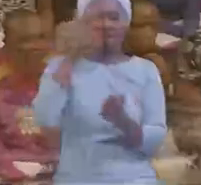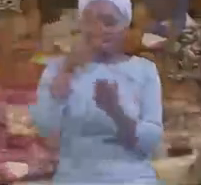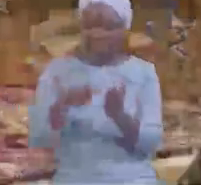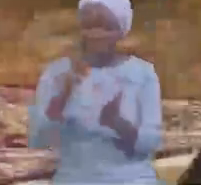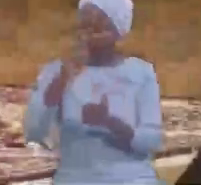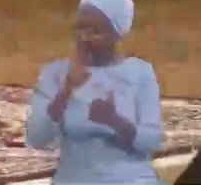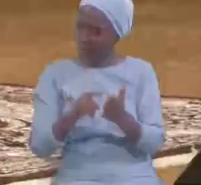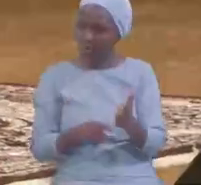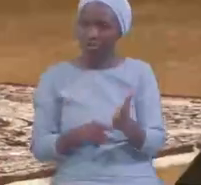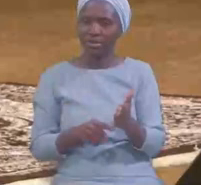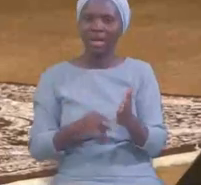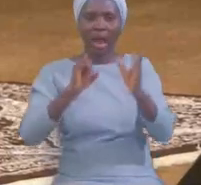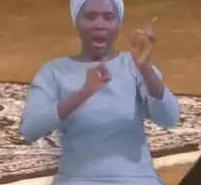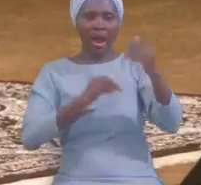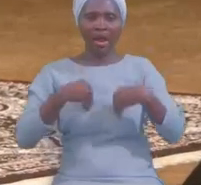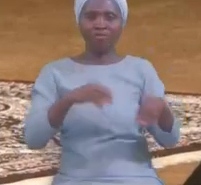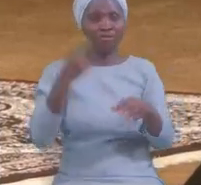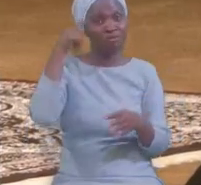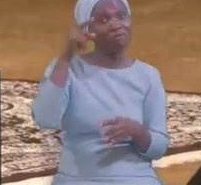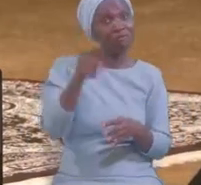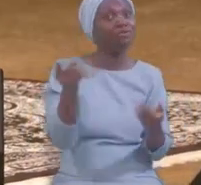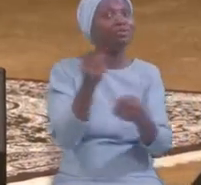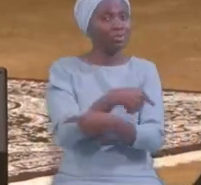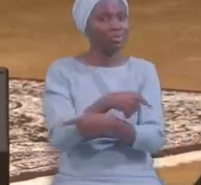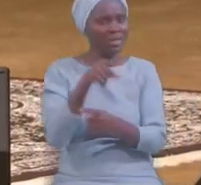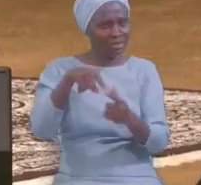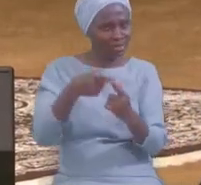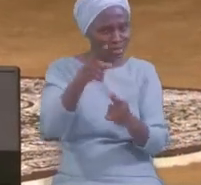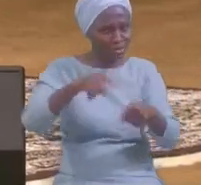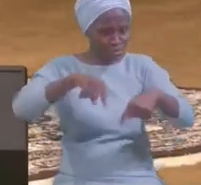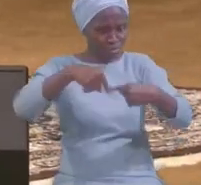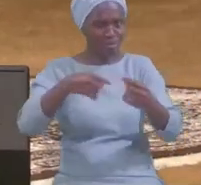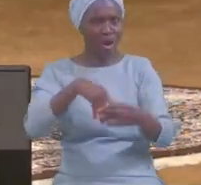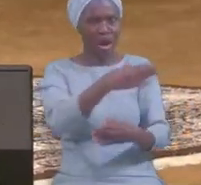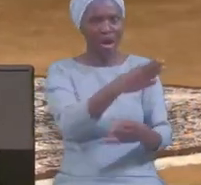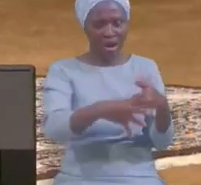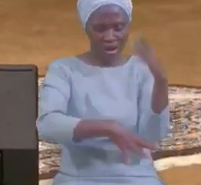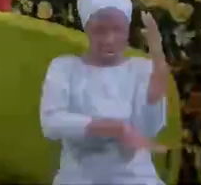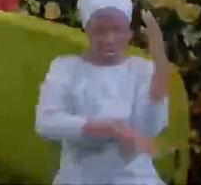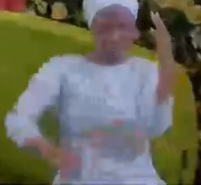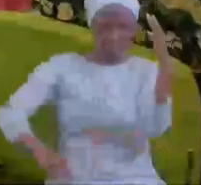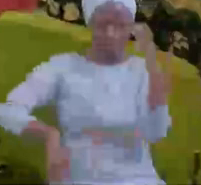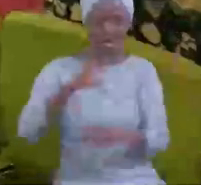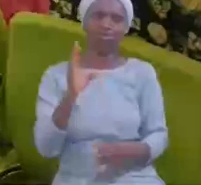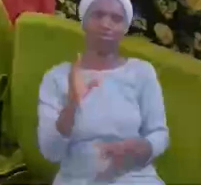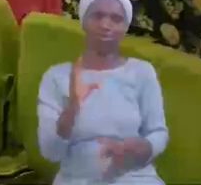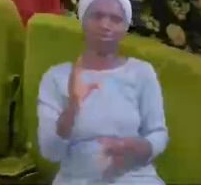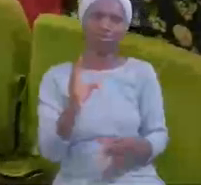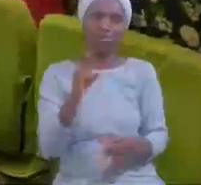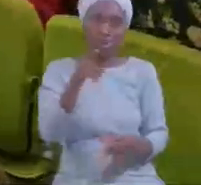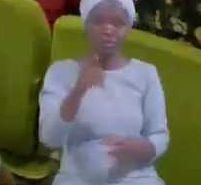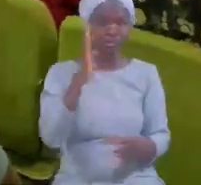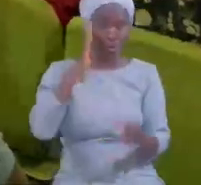a fait pour vous, que aujourd'hui vous sortez, vous allez arracher. Et vous allez